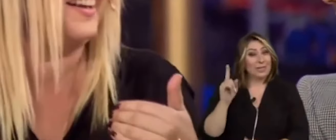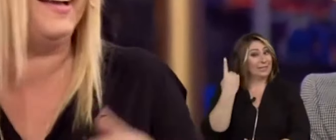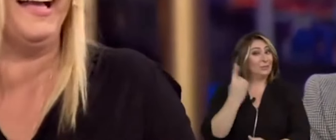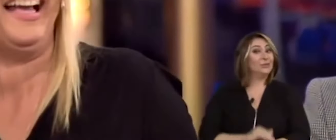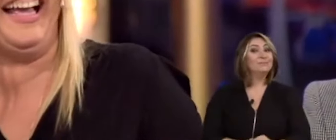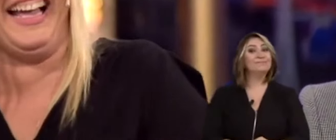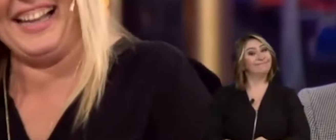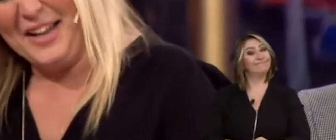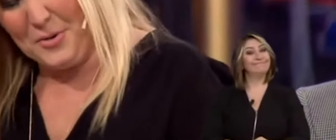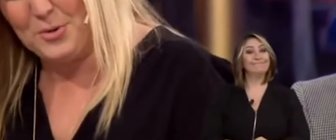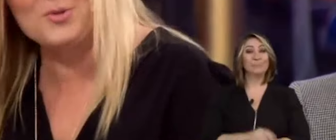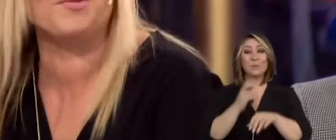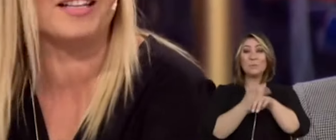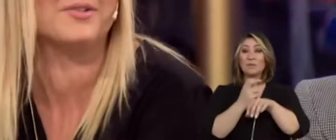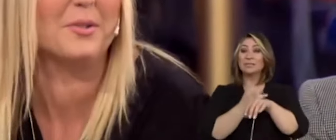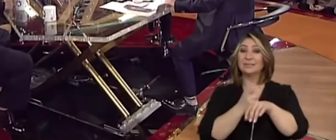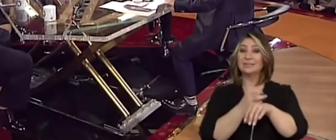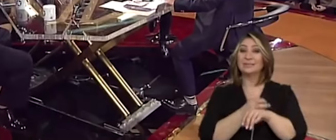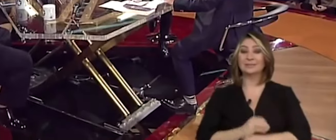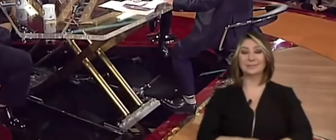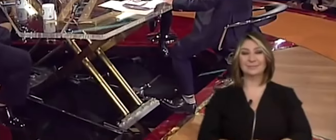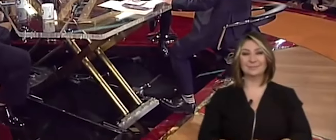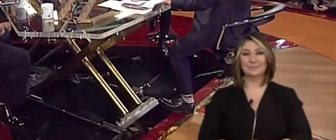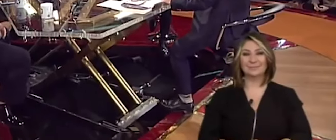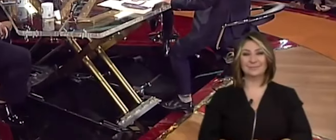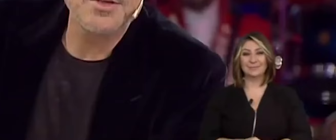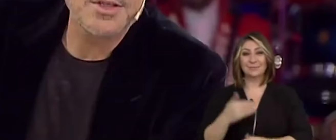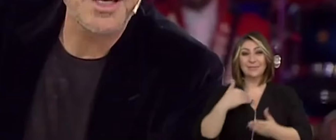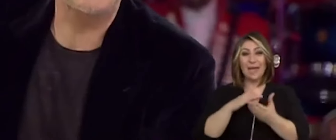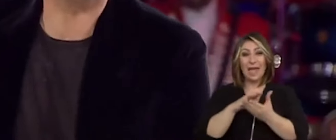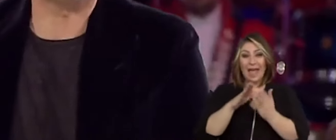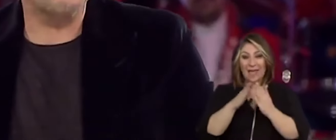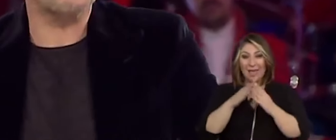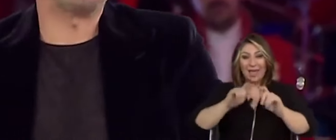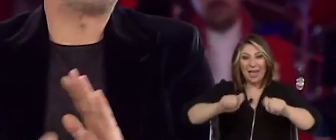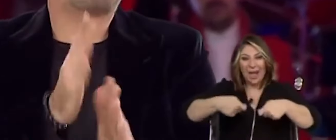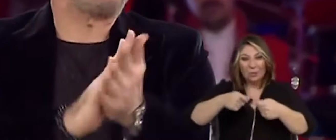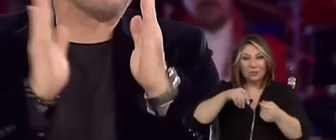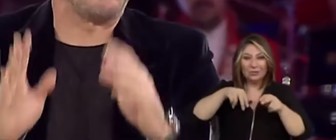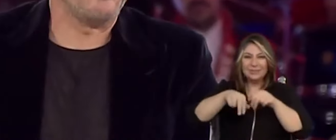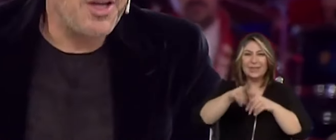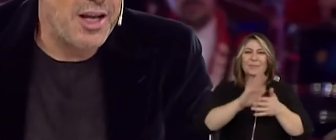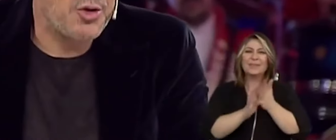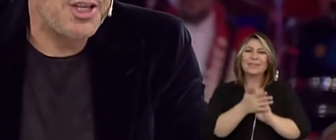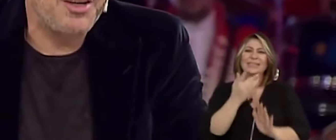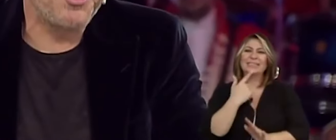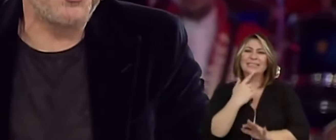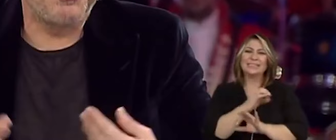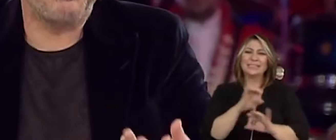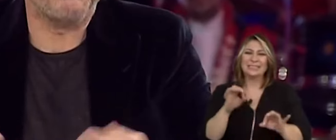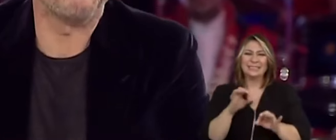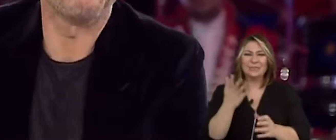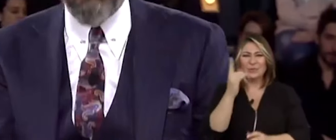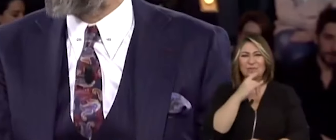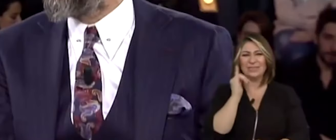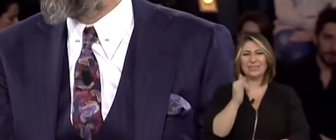Allah. Yani... Çok güzel. Maşallah. Huysuz olmakta gurur duyuyorum. Biz eve galoşsuz giremediğimiz için ya. Evet. Zaten galoşu giyince bitiyorsun galoşsuz, yani. Galoşsuz almaz. Galoş bütün...